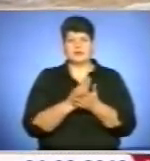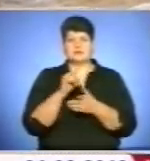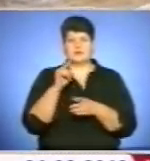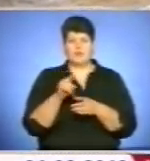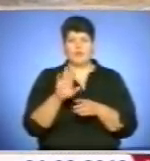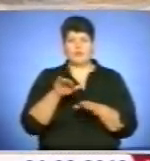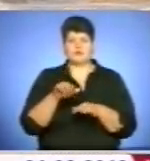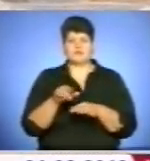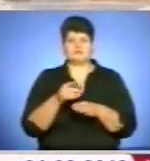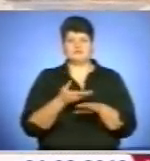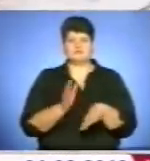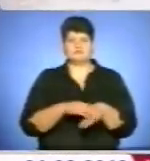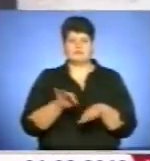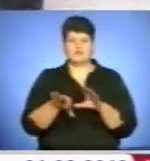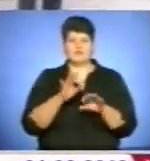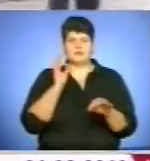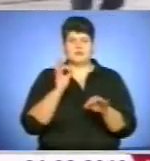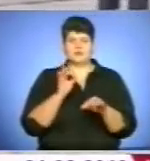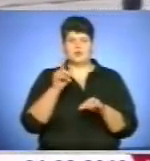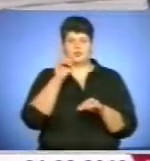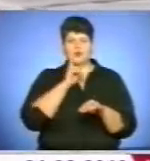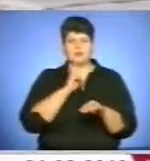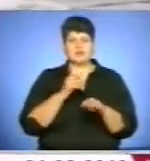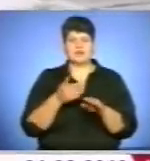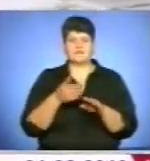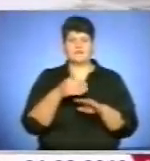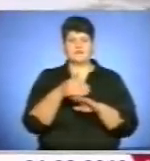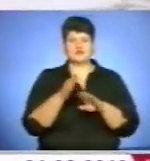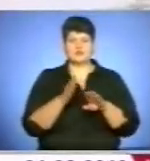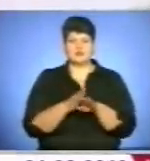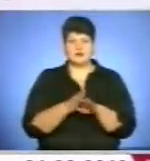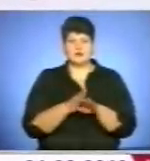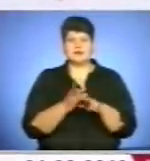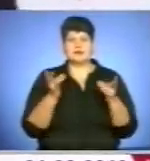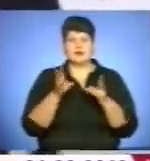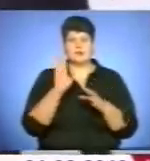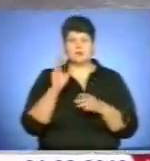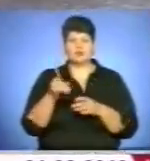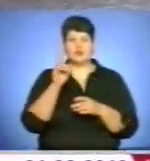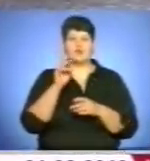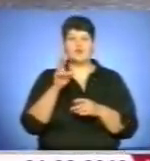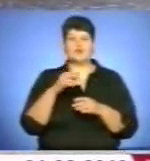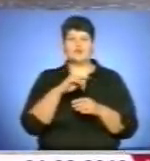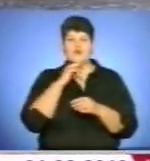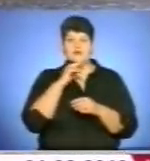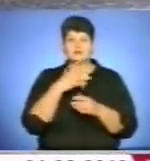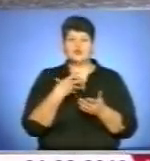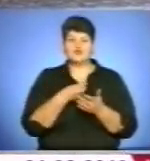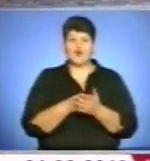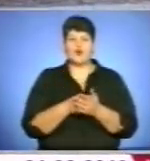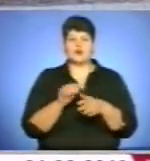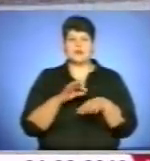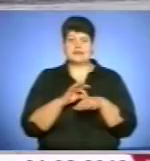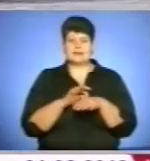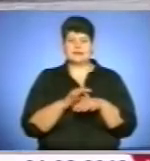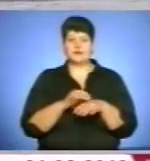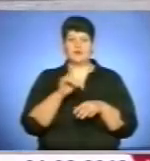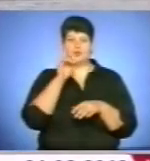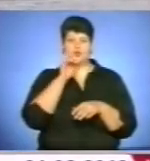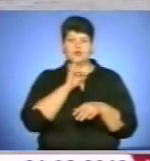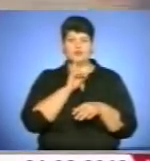підібрати зручне взуття. Для того, щоб не допустити таких проблем, слід бути уважними до свого тіла. Найбільш зручна висота каблука –